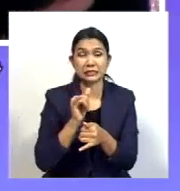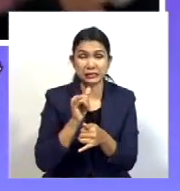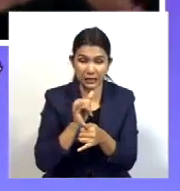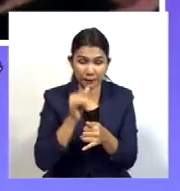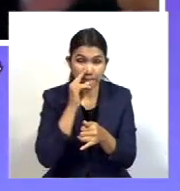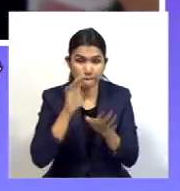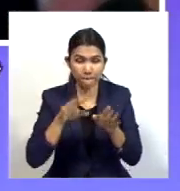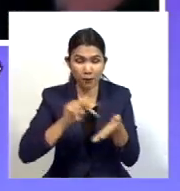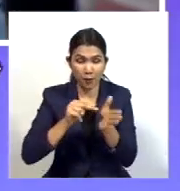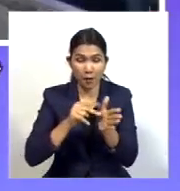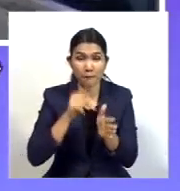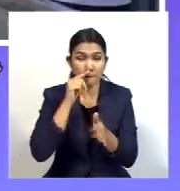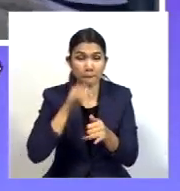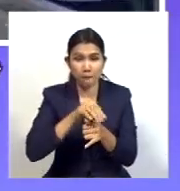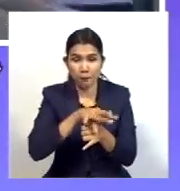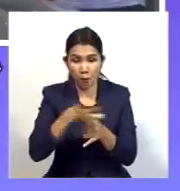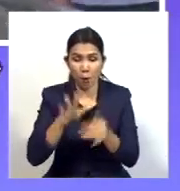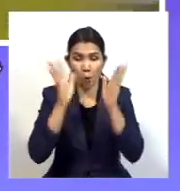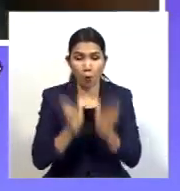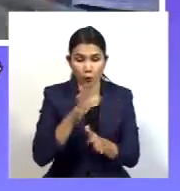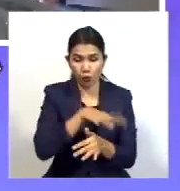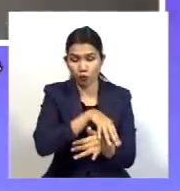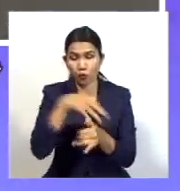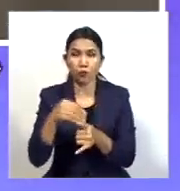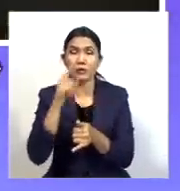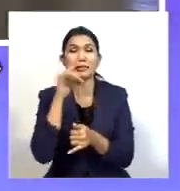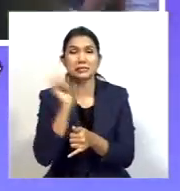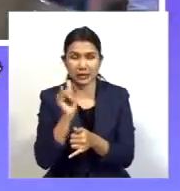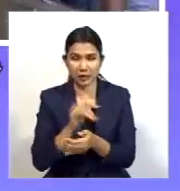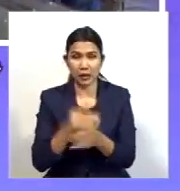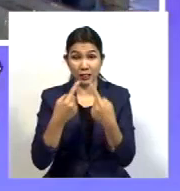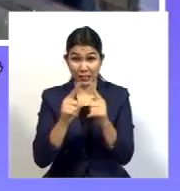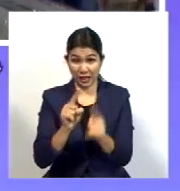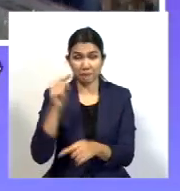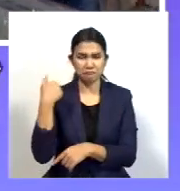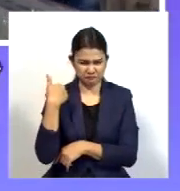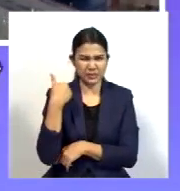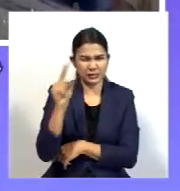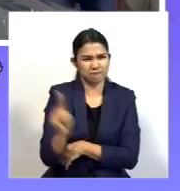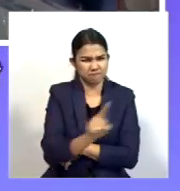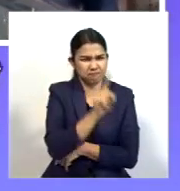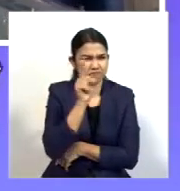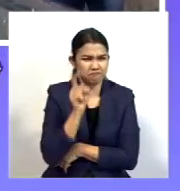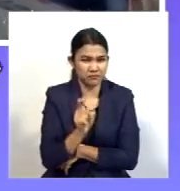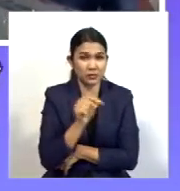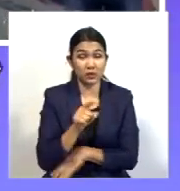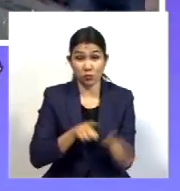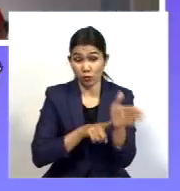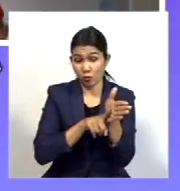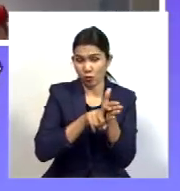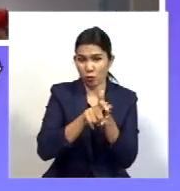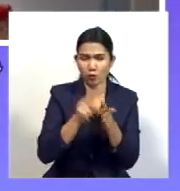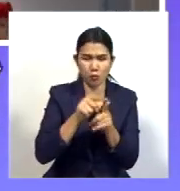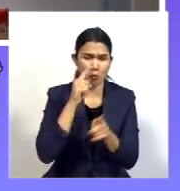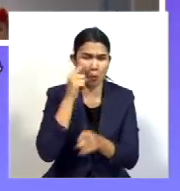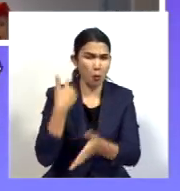ะของการแพร่จากคนสู่คนแต่ว่าตรงนี้เนี่ยตั้งข้อสังเกตนะครับว่าไวรัสตัวนี้ถ้าว่าไปดูตามประวัติศา